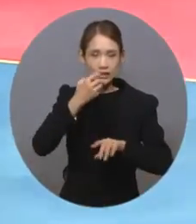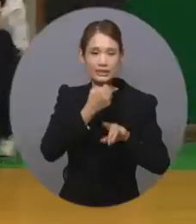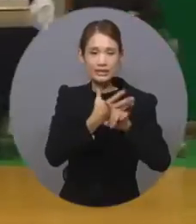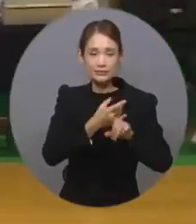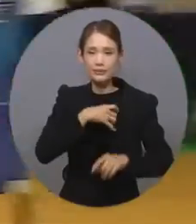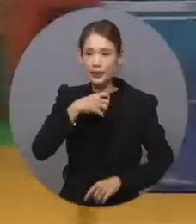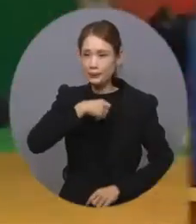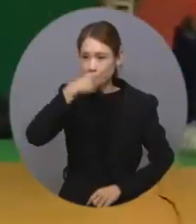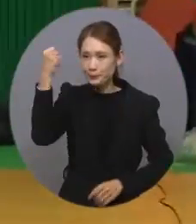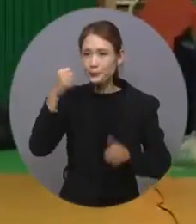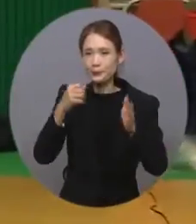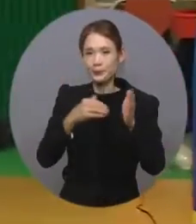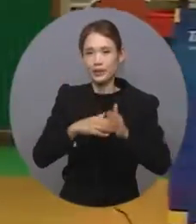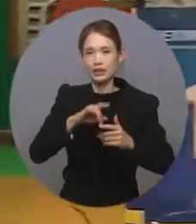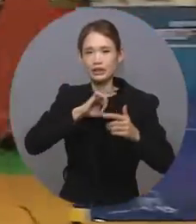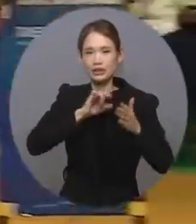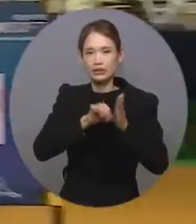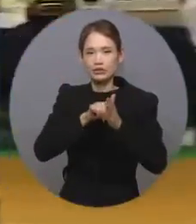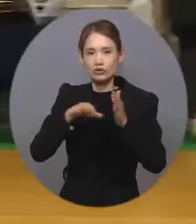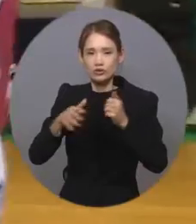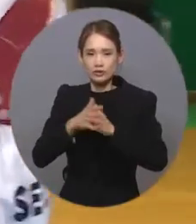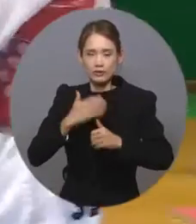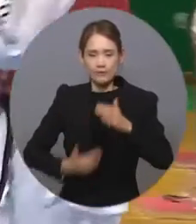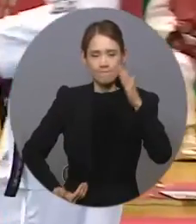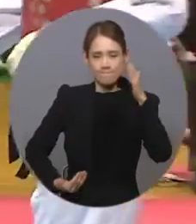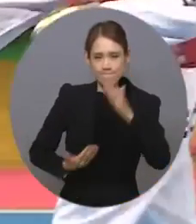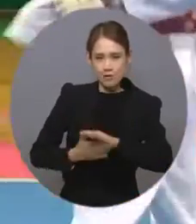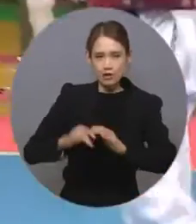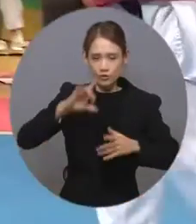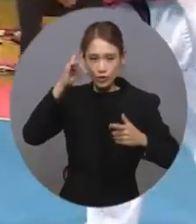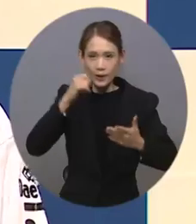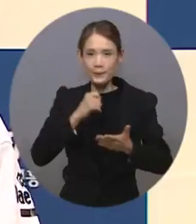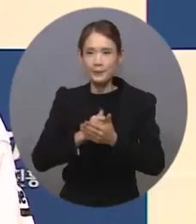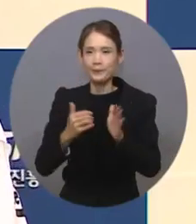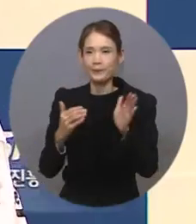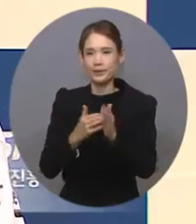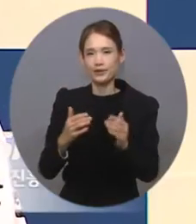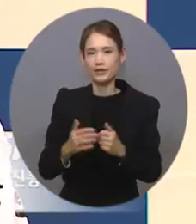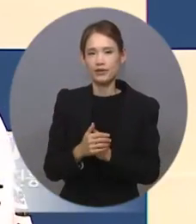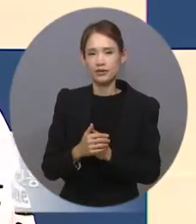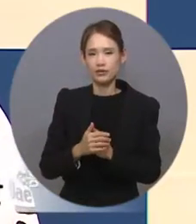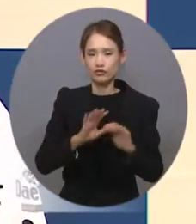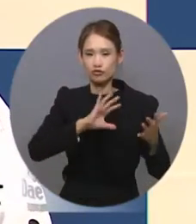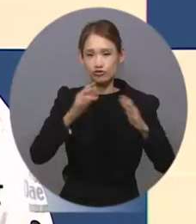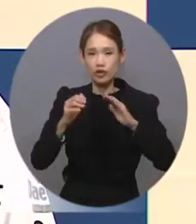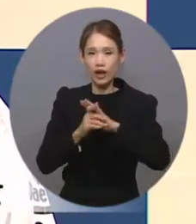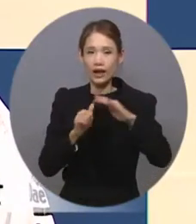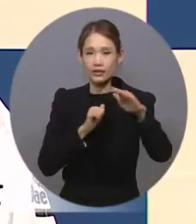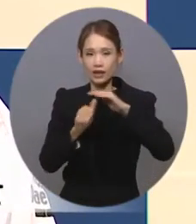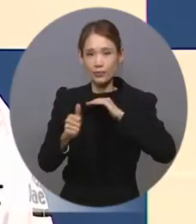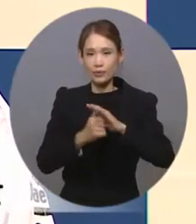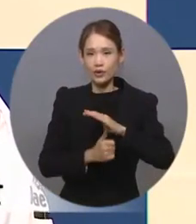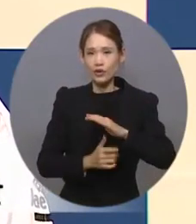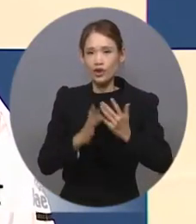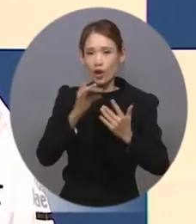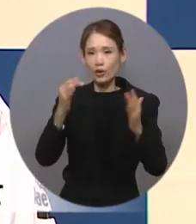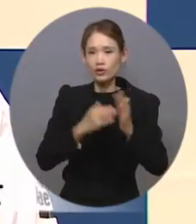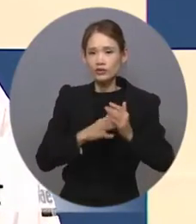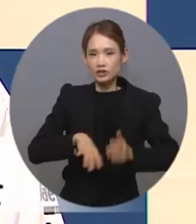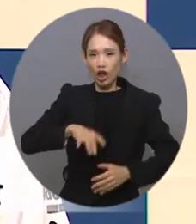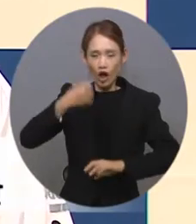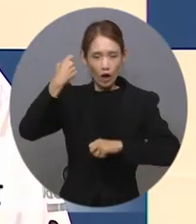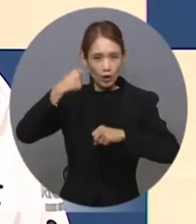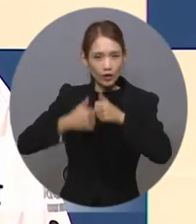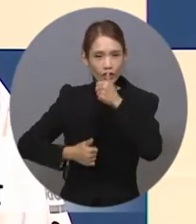따내며 명실상부한 최강자로서의 면모를 선보였습니다. 국대 선발전 이후 첫 경기여서 많은